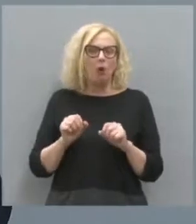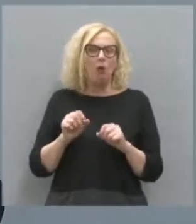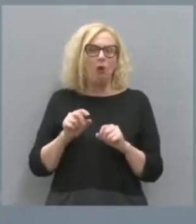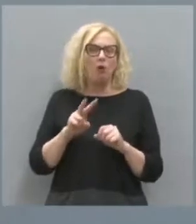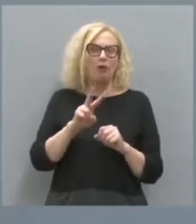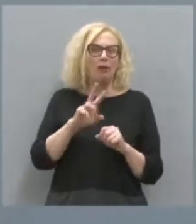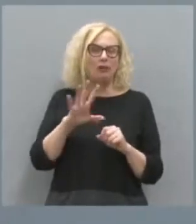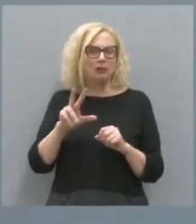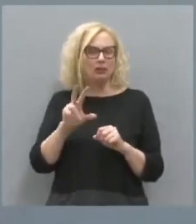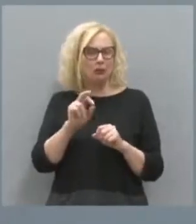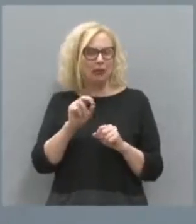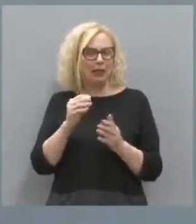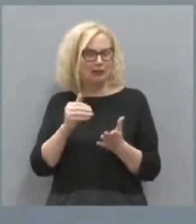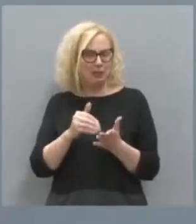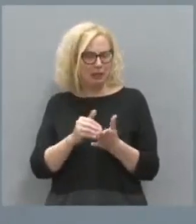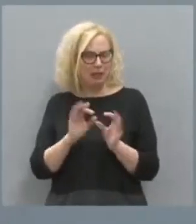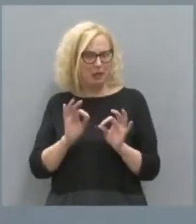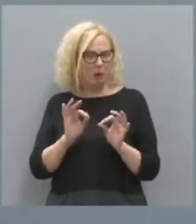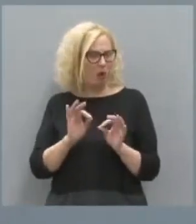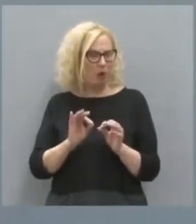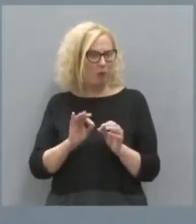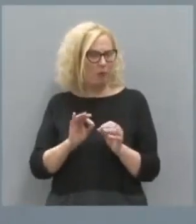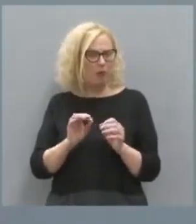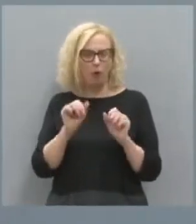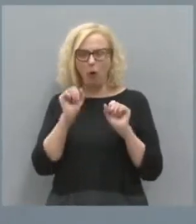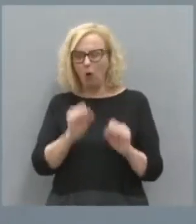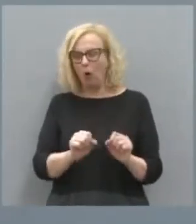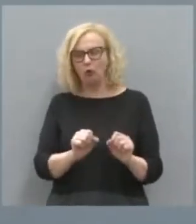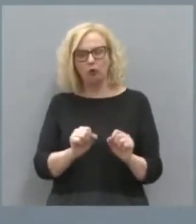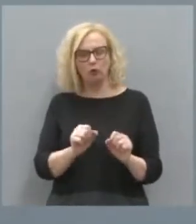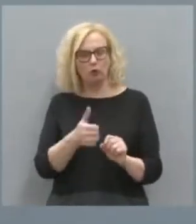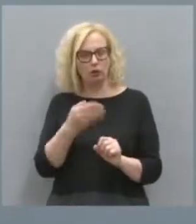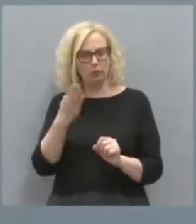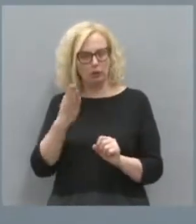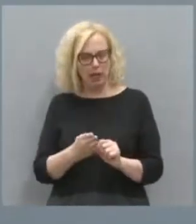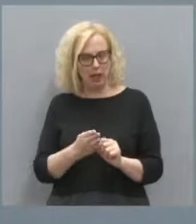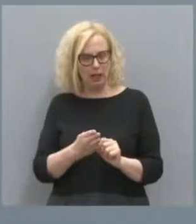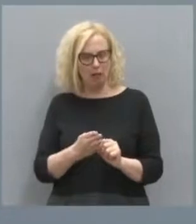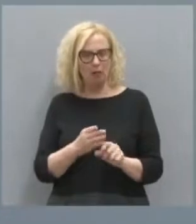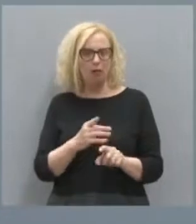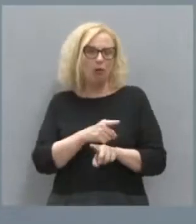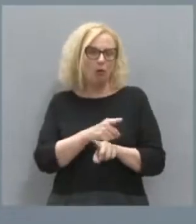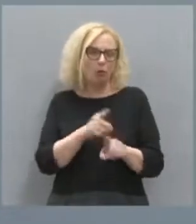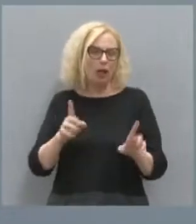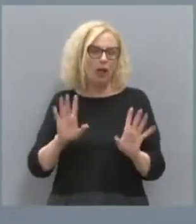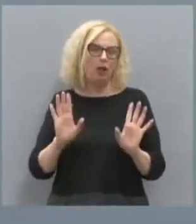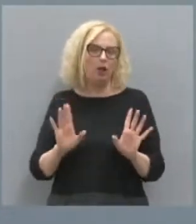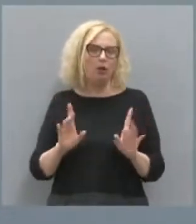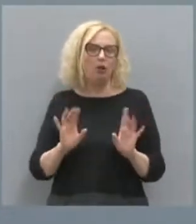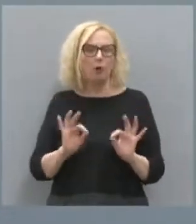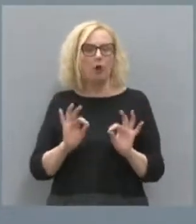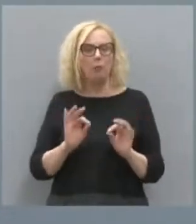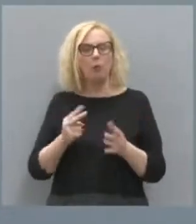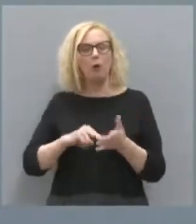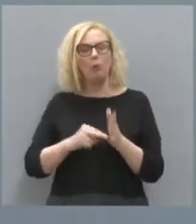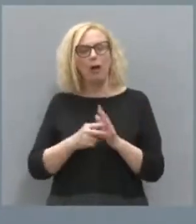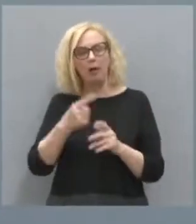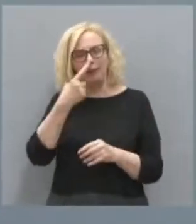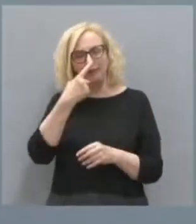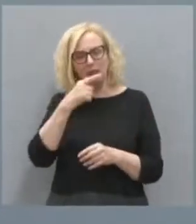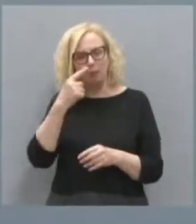mila quelli irriducibili per cui poi diventa veramente una c'è un problema di tipo ideologico per cui possiamo